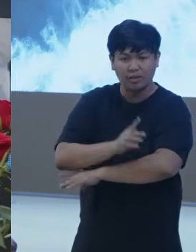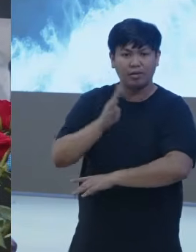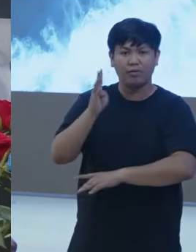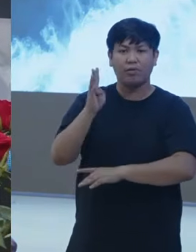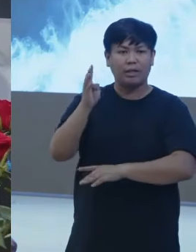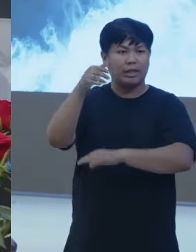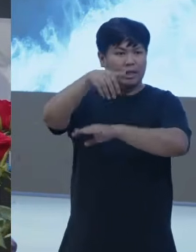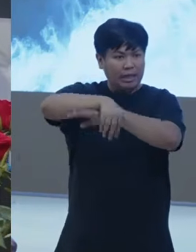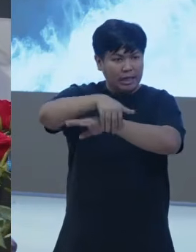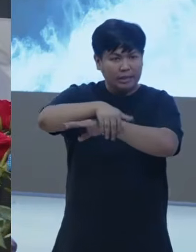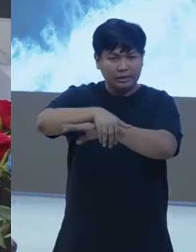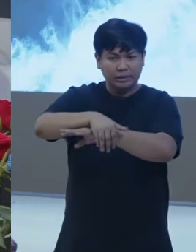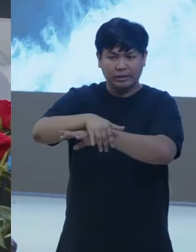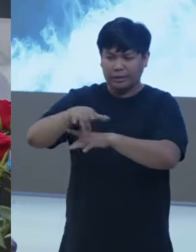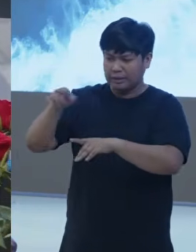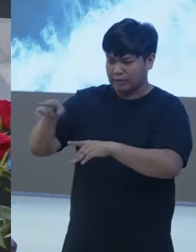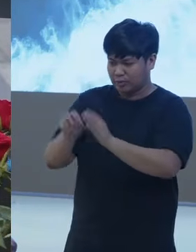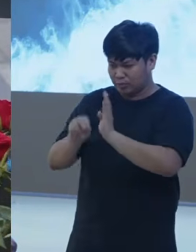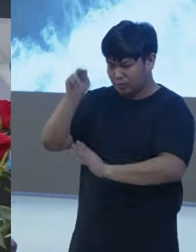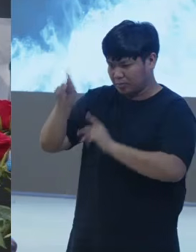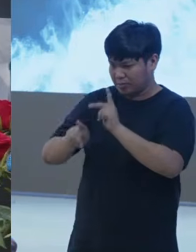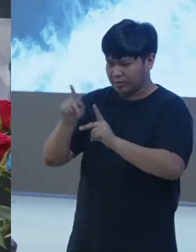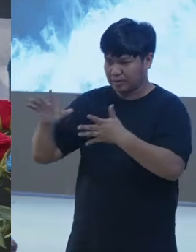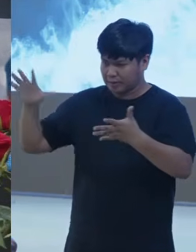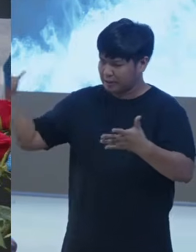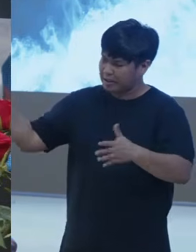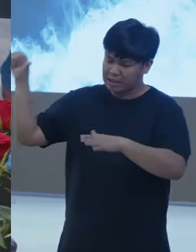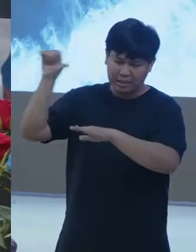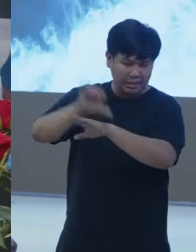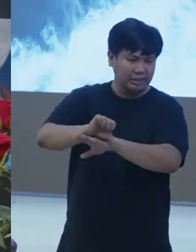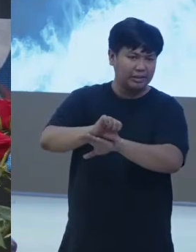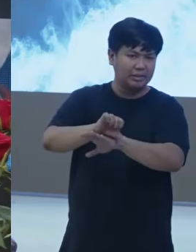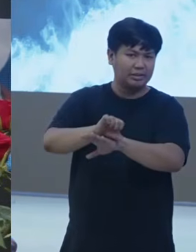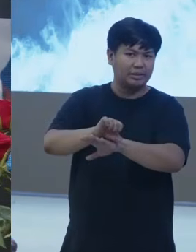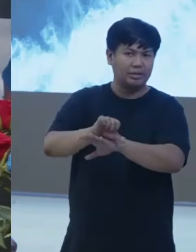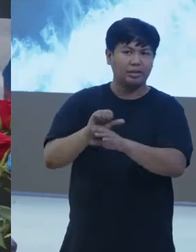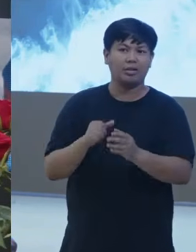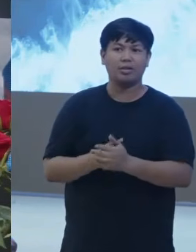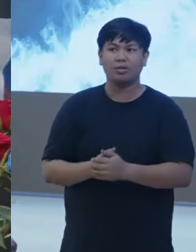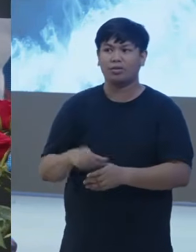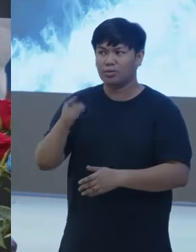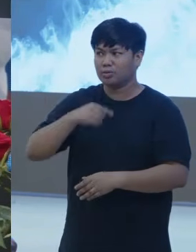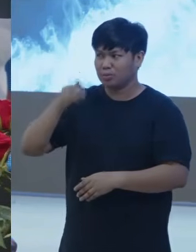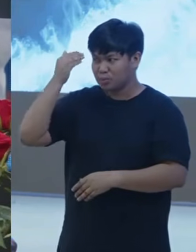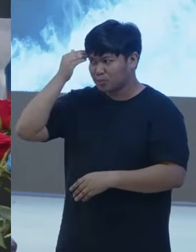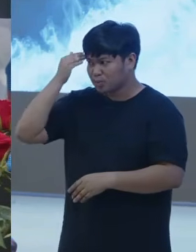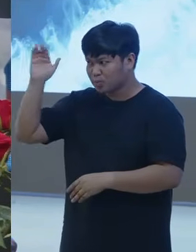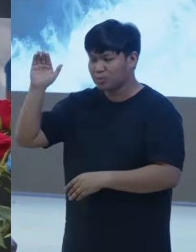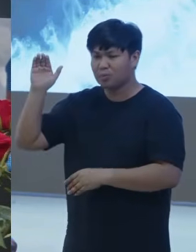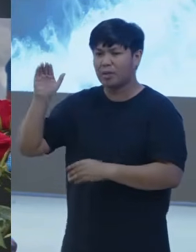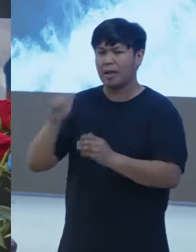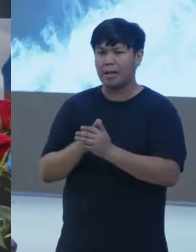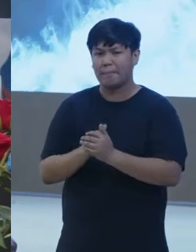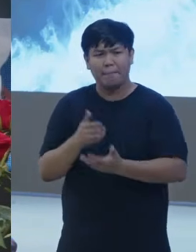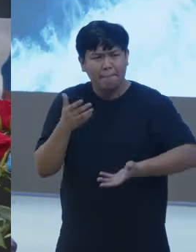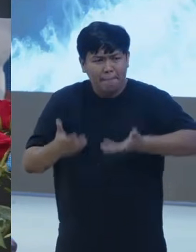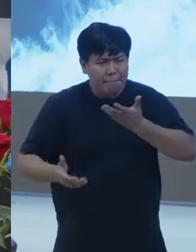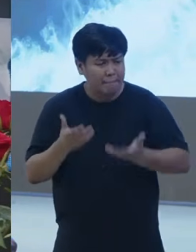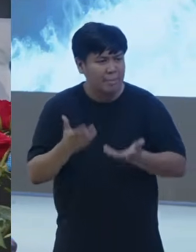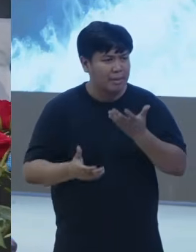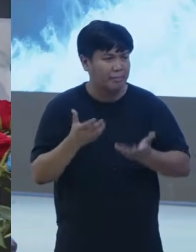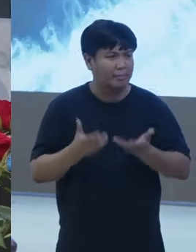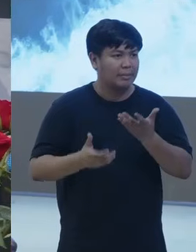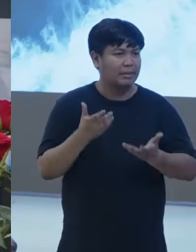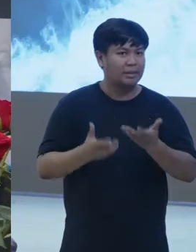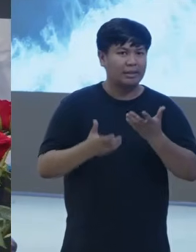shall be overthrown. So, hindi natin alam, ito kaya ay ganito